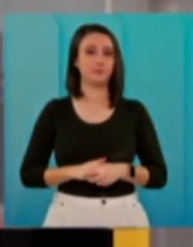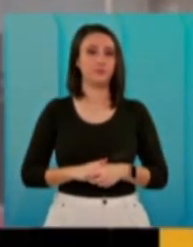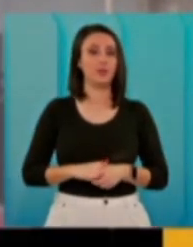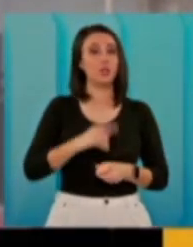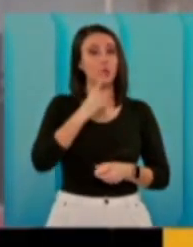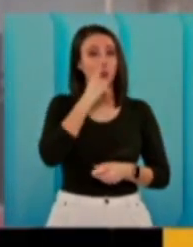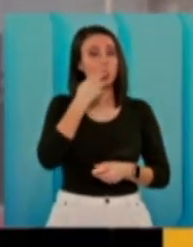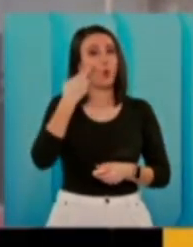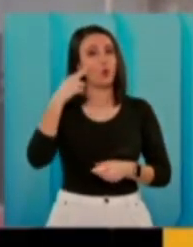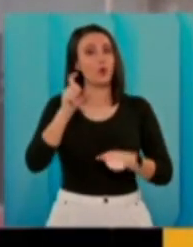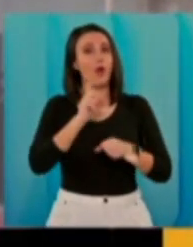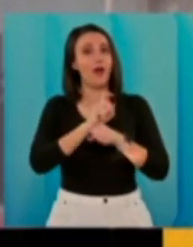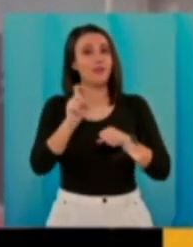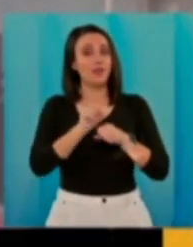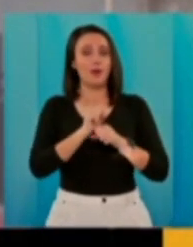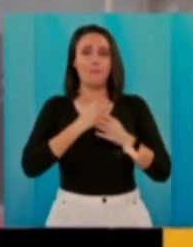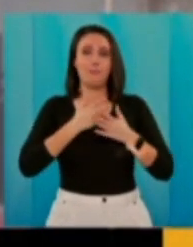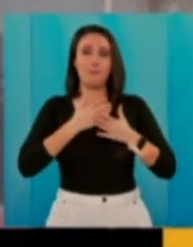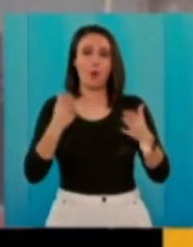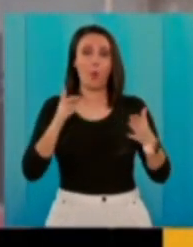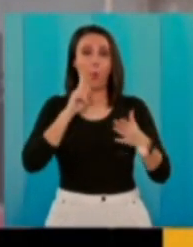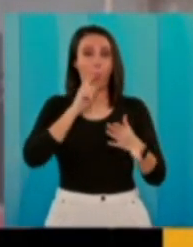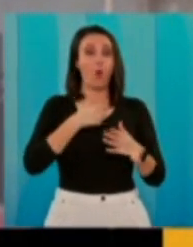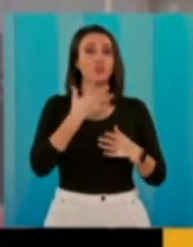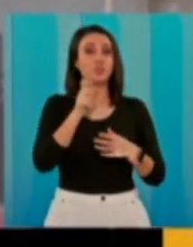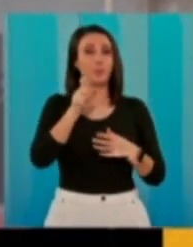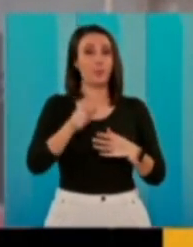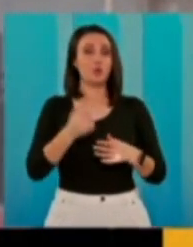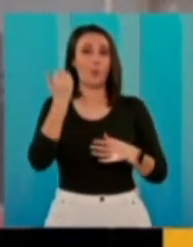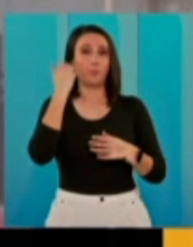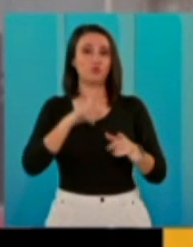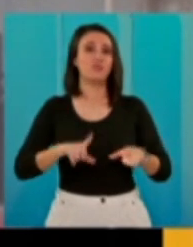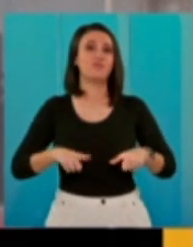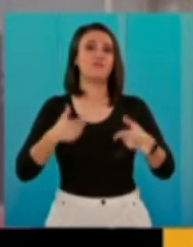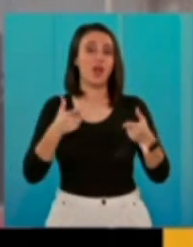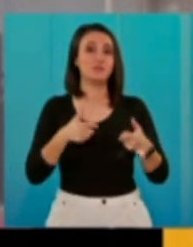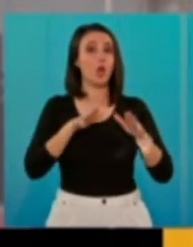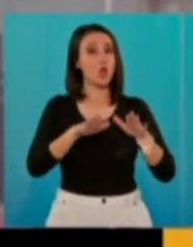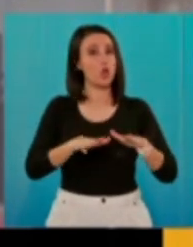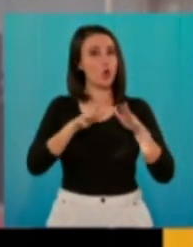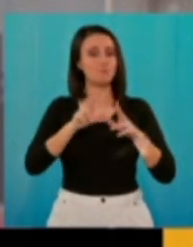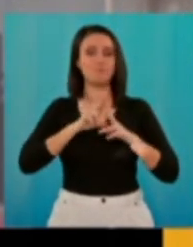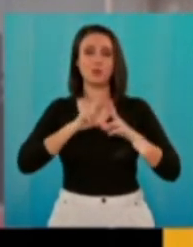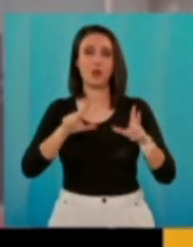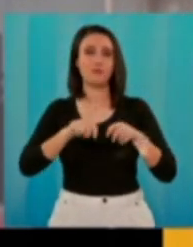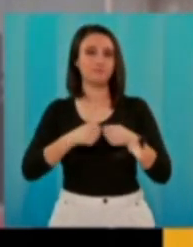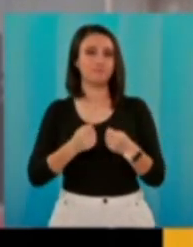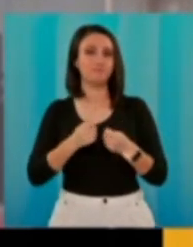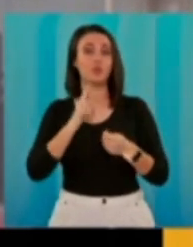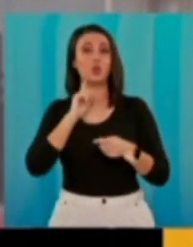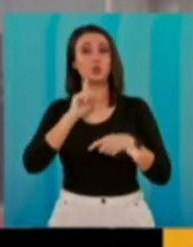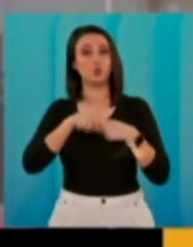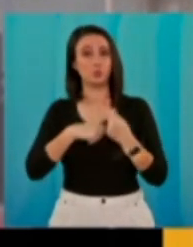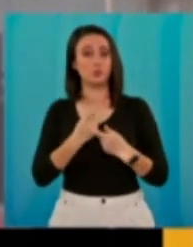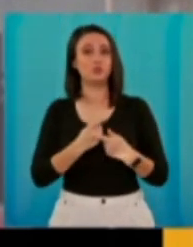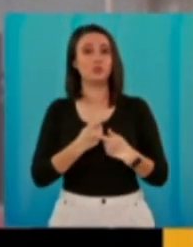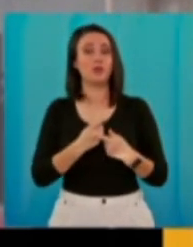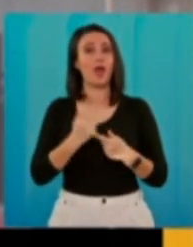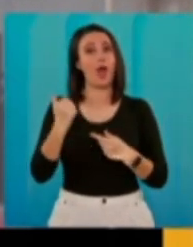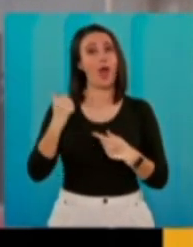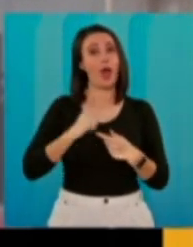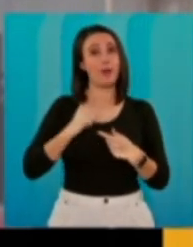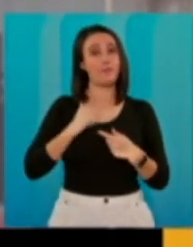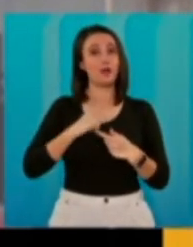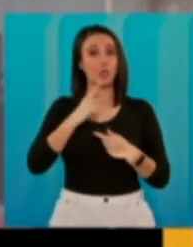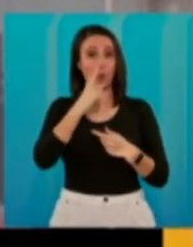Rușii continuă atacurile masive asupra Ucrainei. 5 persoane și-au pierdut viața, iar alte 19 au fost grav rănite după ce armata trimisă de liderul de la